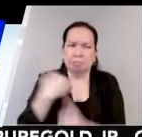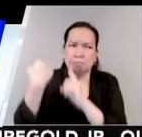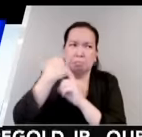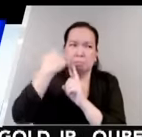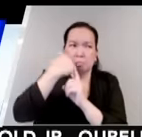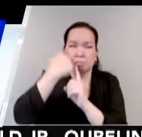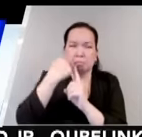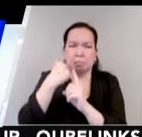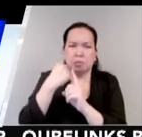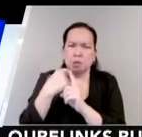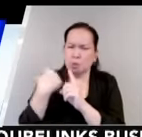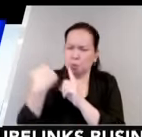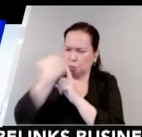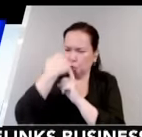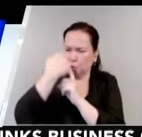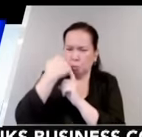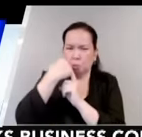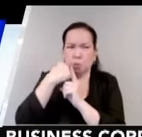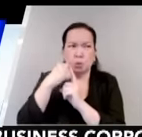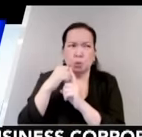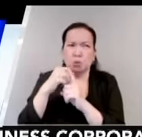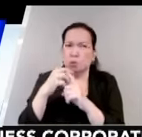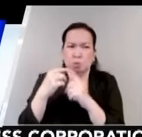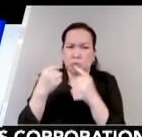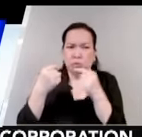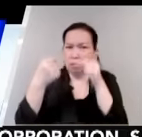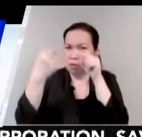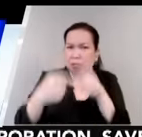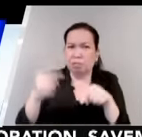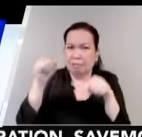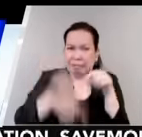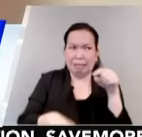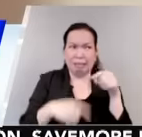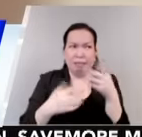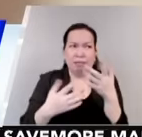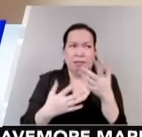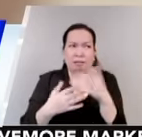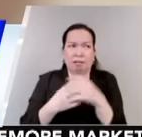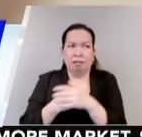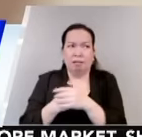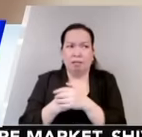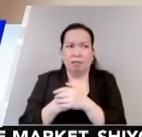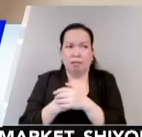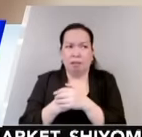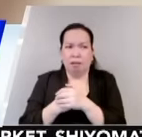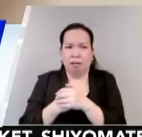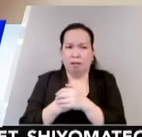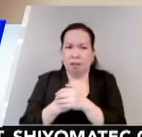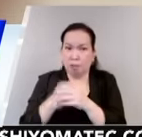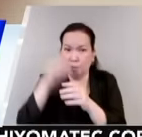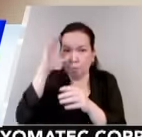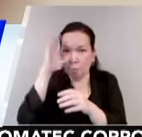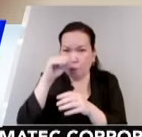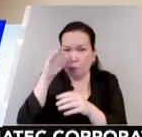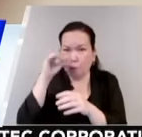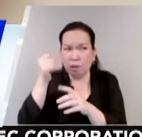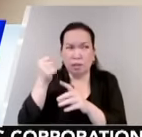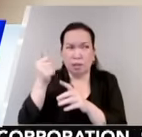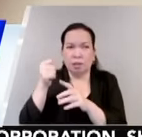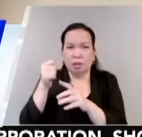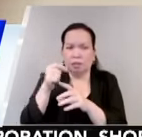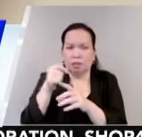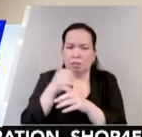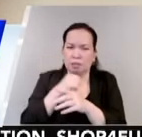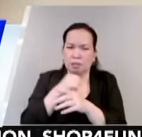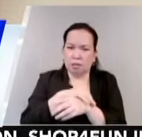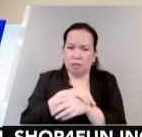Binagbugbog ako na wala akong laban. Kasi pinartner po ako sa lalaki na... Kasi mabigat